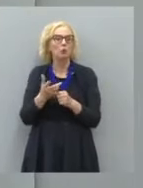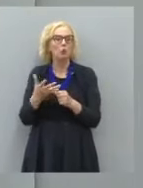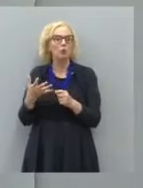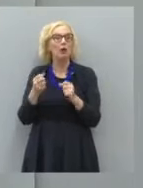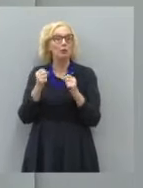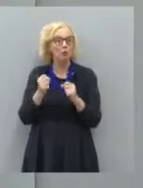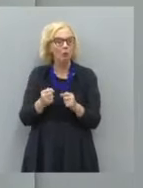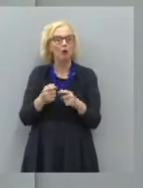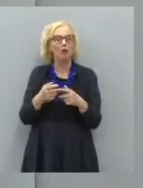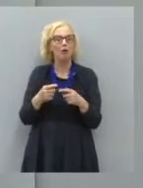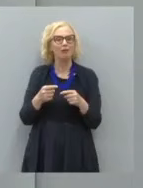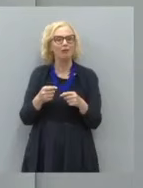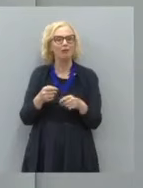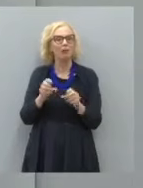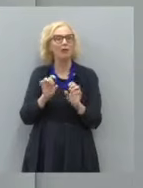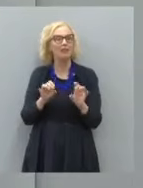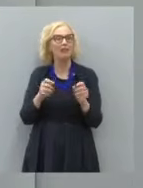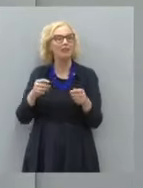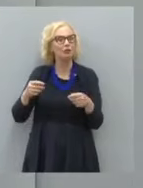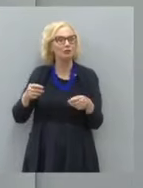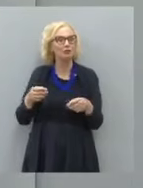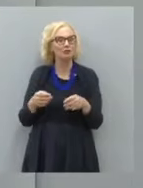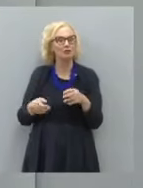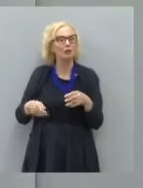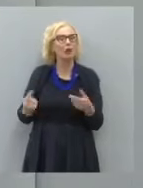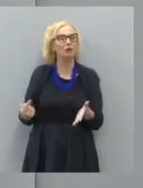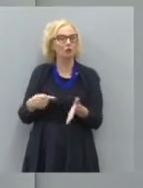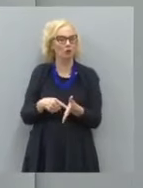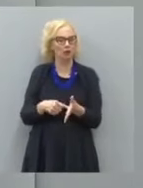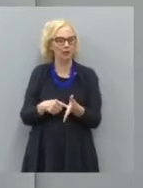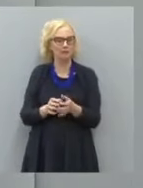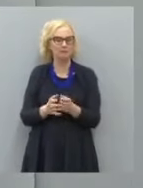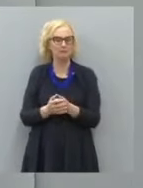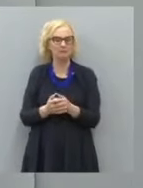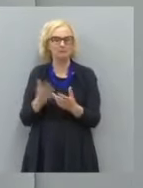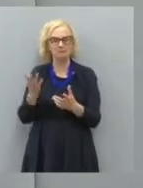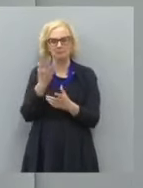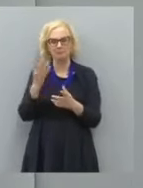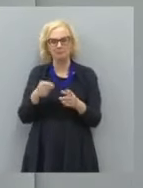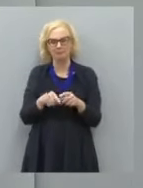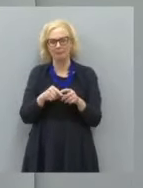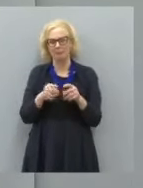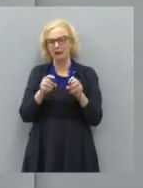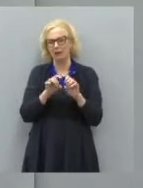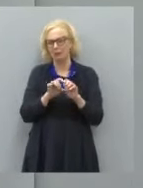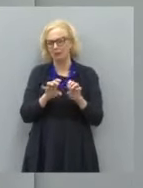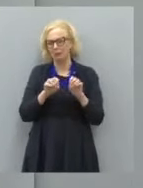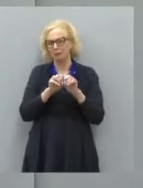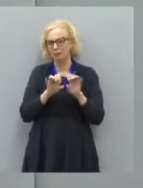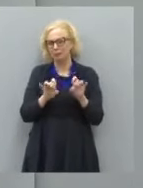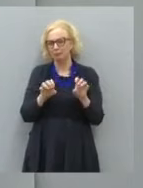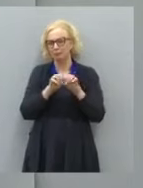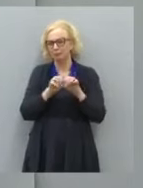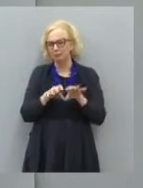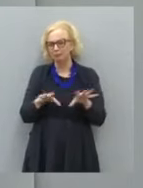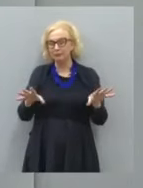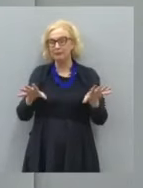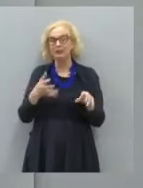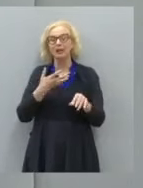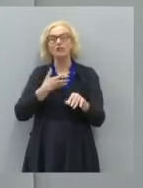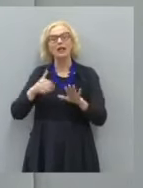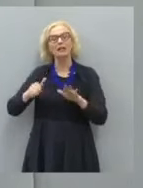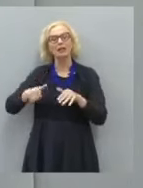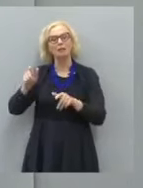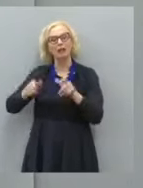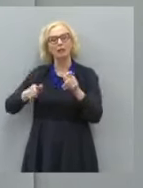riattivazione del virus dal punto di vista epidemiologico quando io ho una corte quindi quindi quando io comincio ad avere 6 mila persone